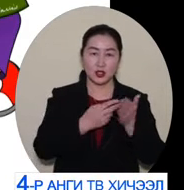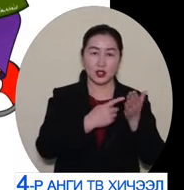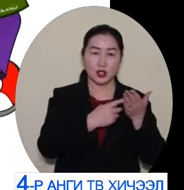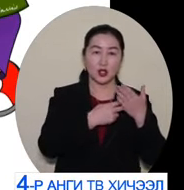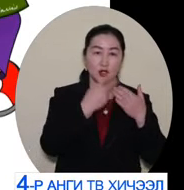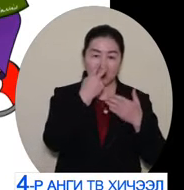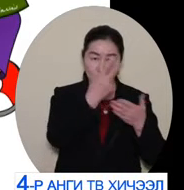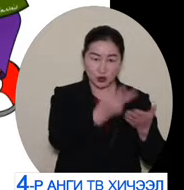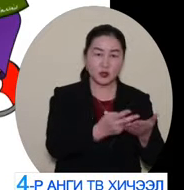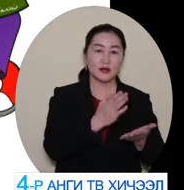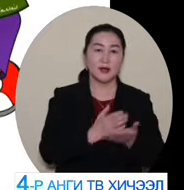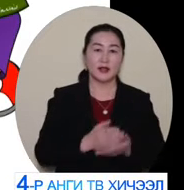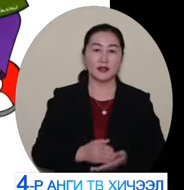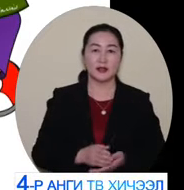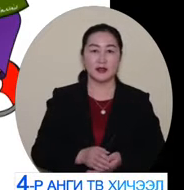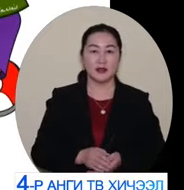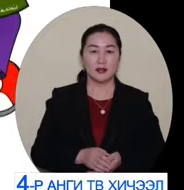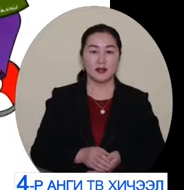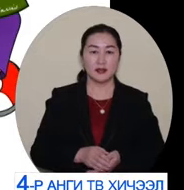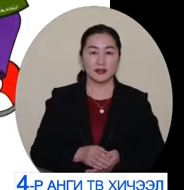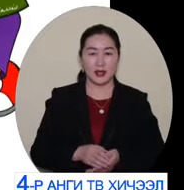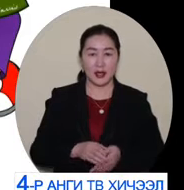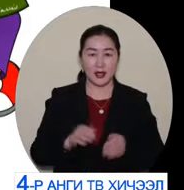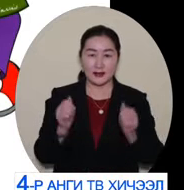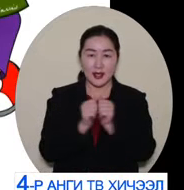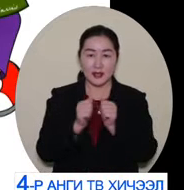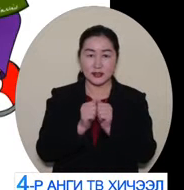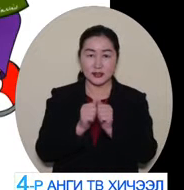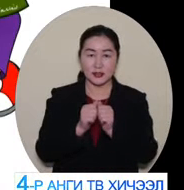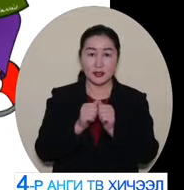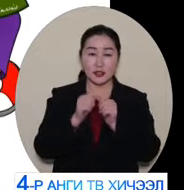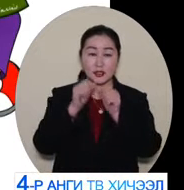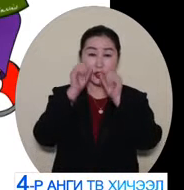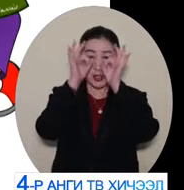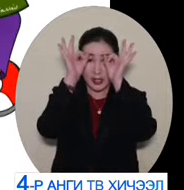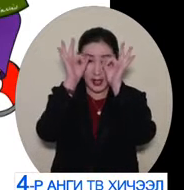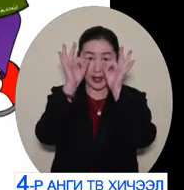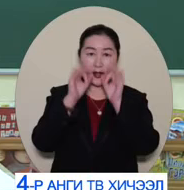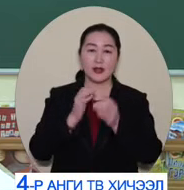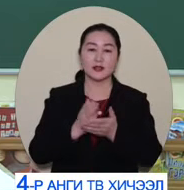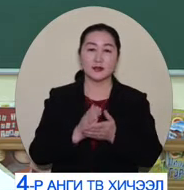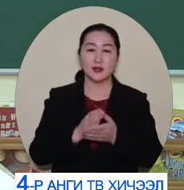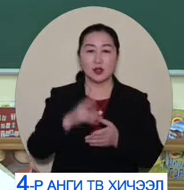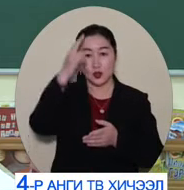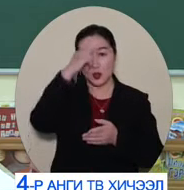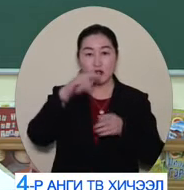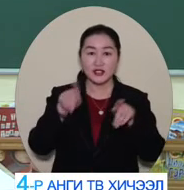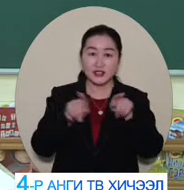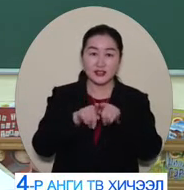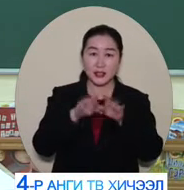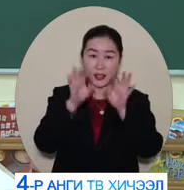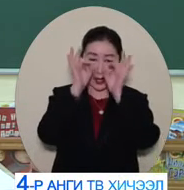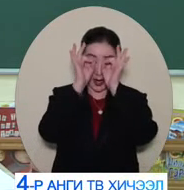харлаа. Хүүч гайхлаа. Та нар гайхаж байна уу? Юунд гайхсан юм бол? Бүгдээрээ ч гэсэн сонирхож